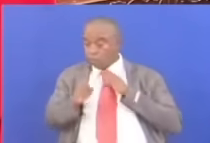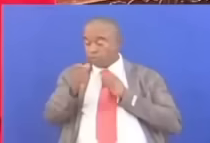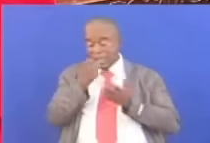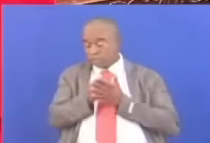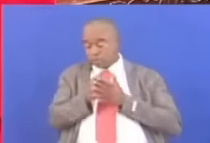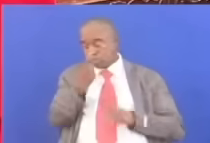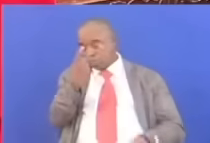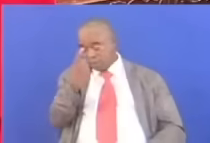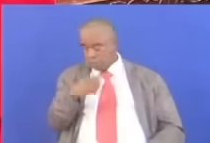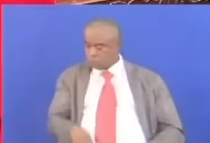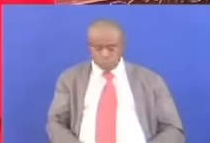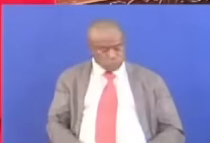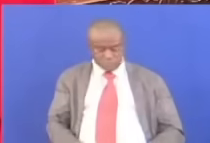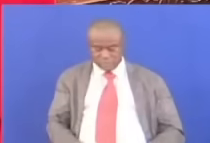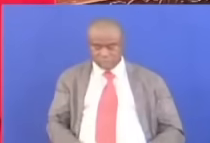interesi